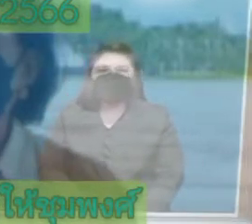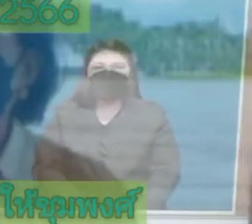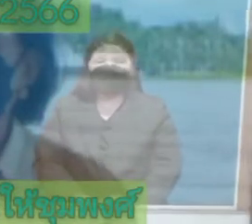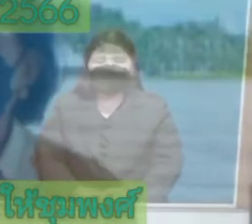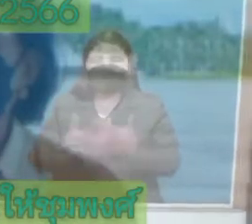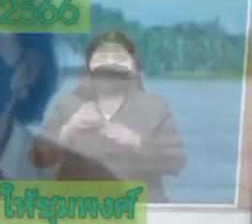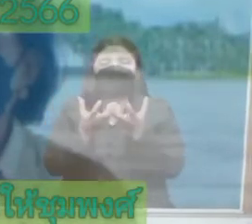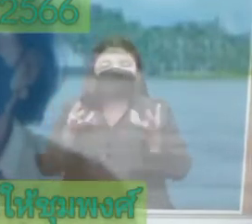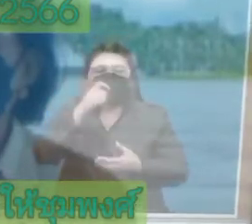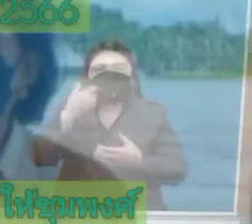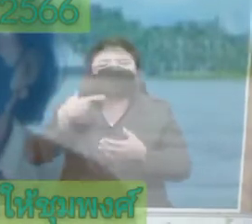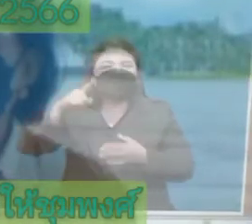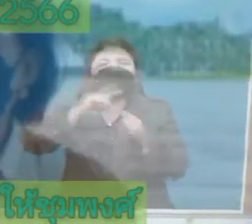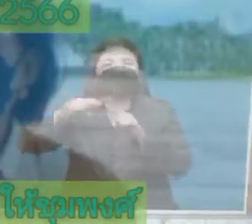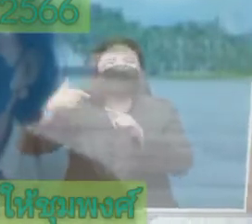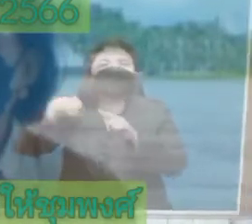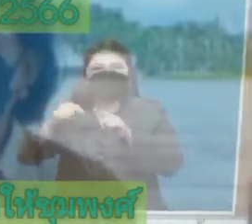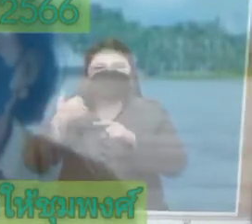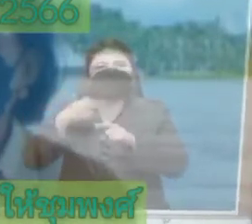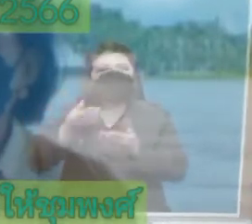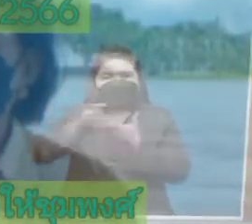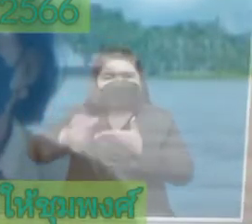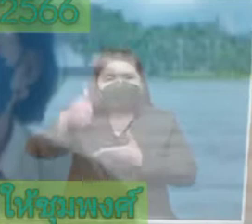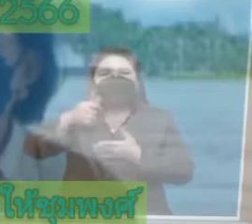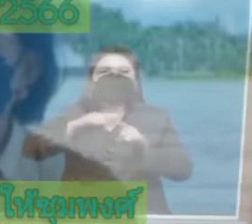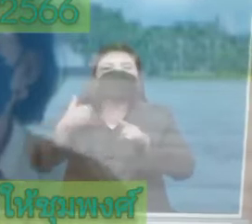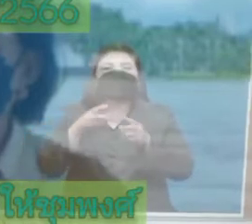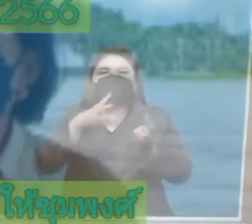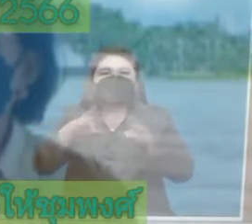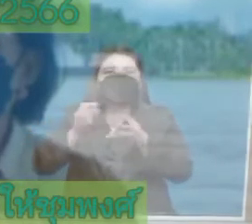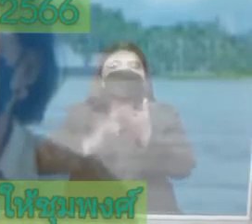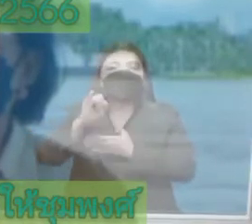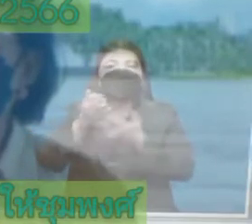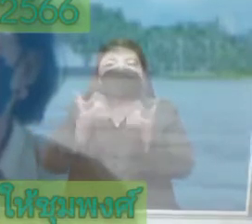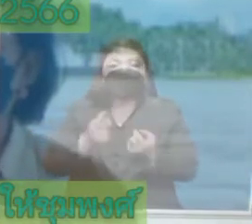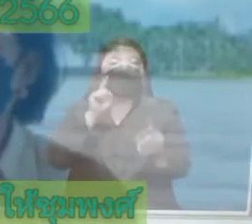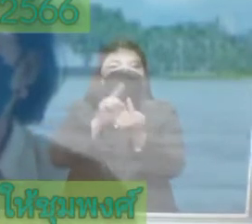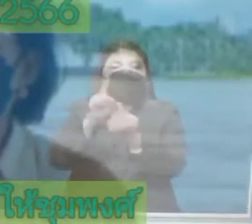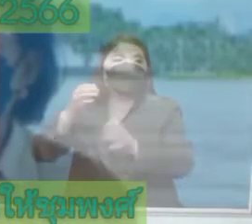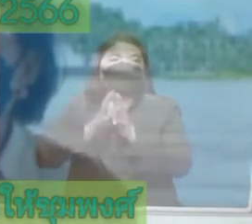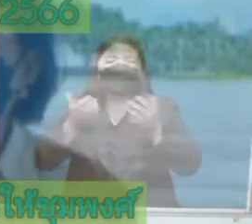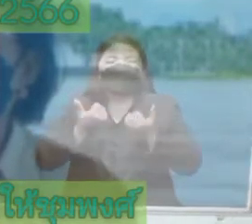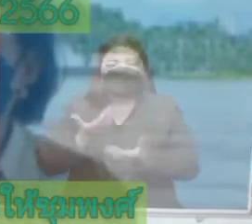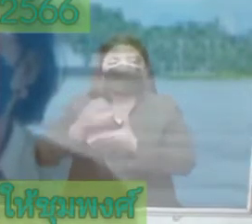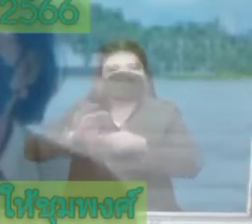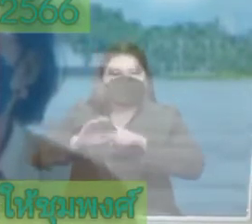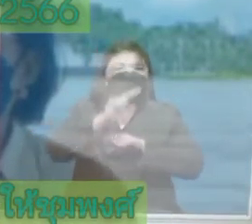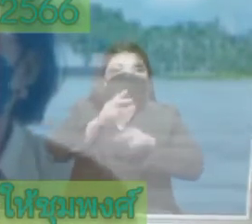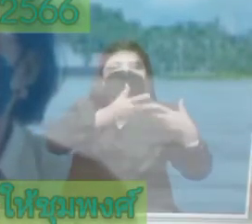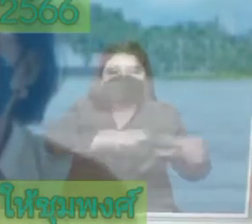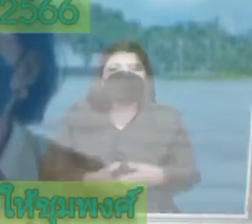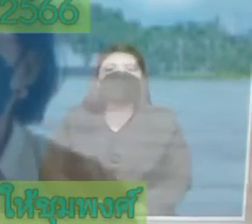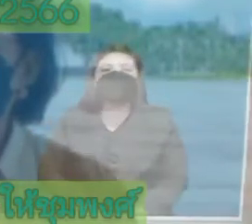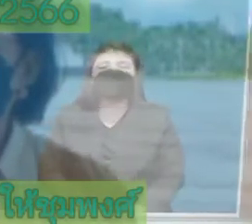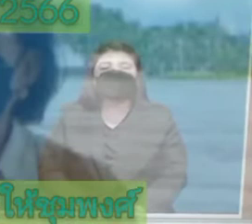ารการกินในเรื่องสิ่งพวกนี้ก็ซื้อได้แต่ต้องอยู่ในกระบวนการที่ถูกต้องนะครับวันนี้ก็เกิดขึ้นมากมายใช้งบตรงนี้ไปบางส่วนแล้วนะเ